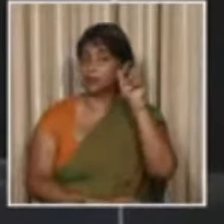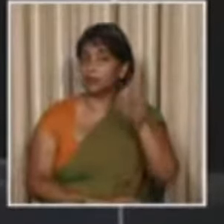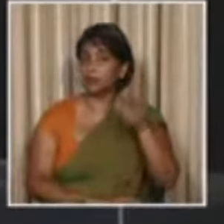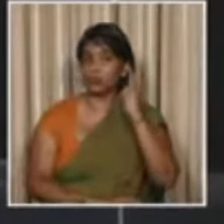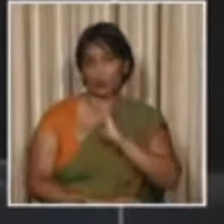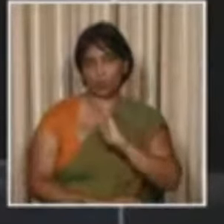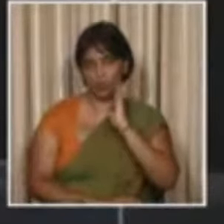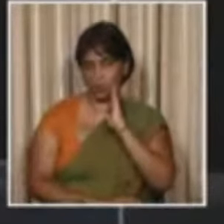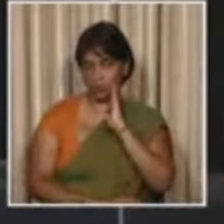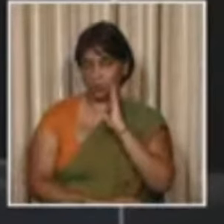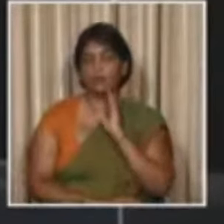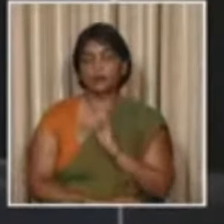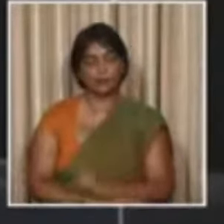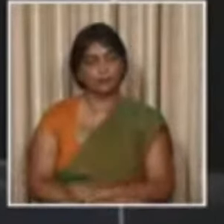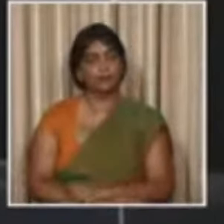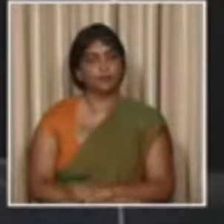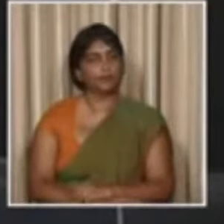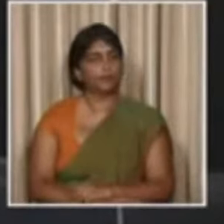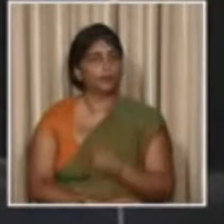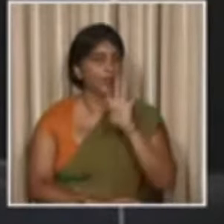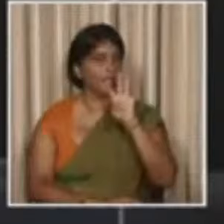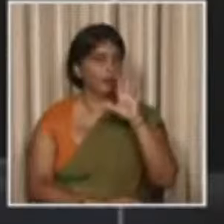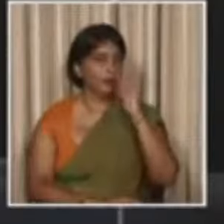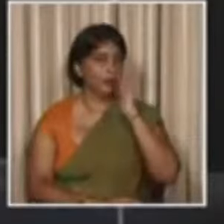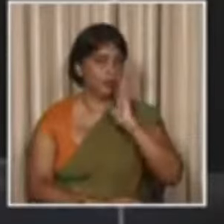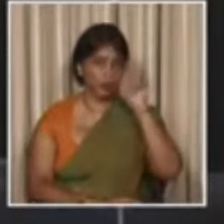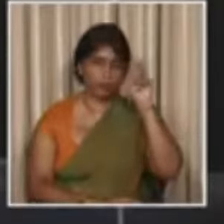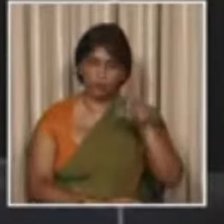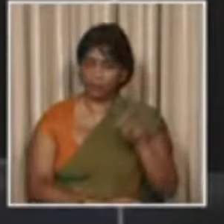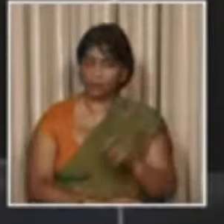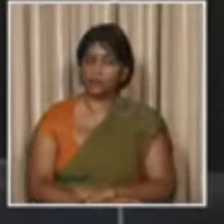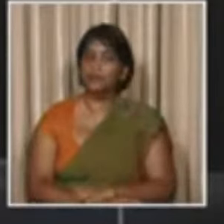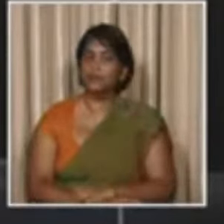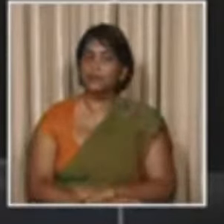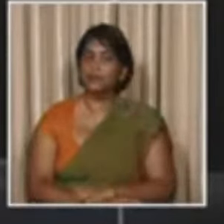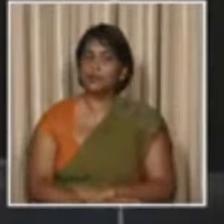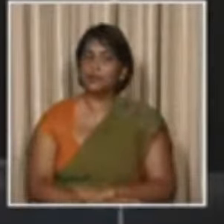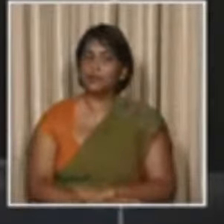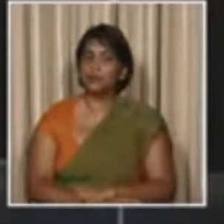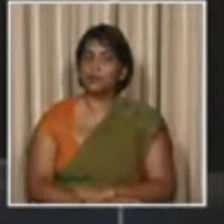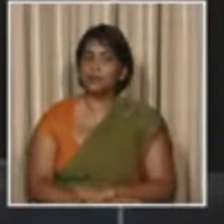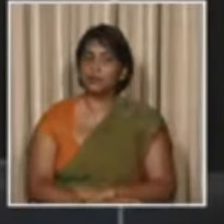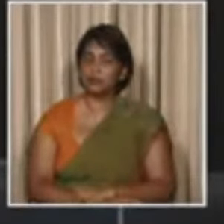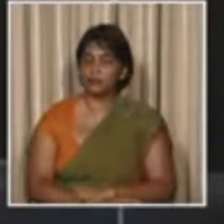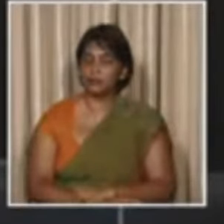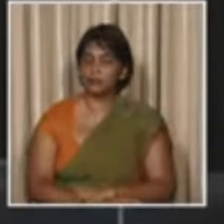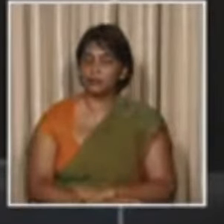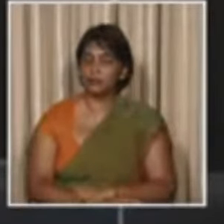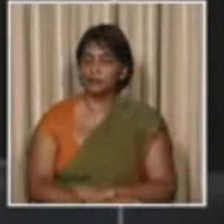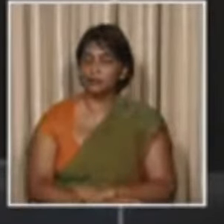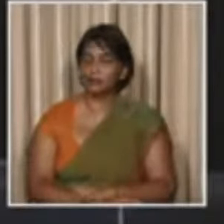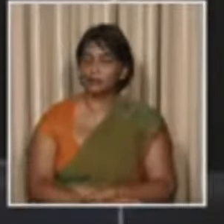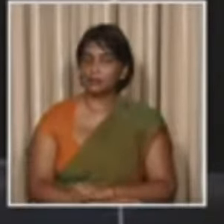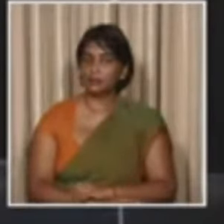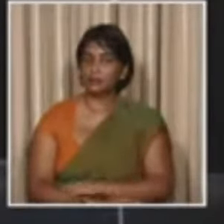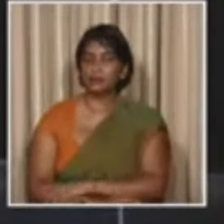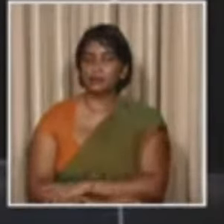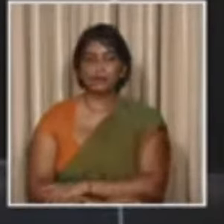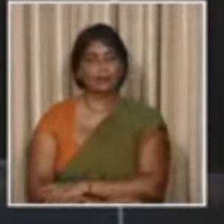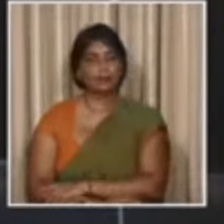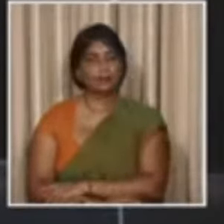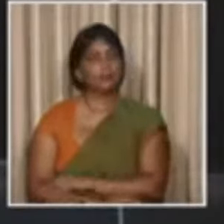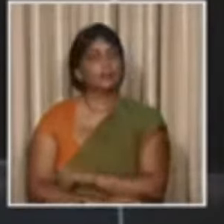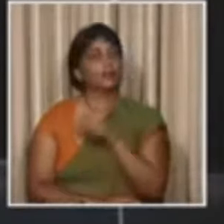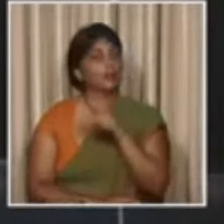විදේශිකයෝ. 45ක් විදේශිකයෝ. දැන් මේකේ ගත්තොත් එහෙම